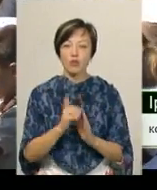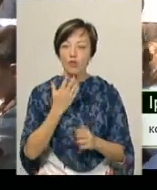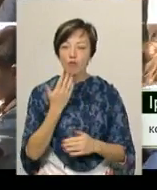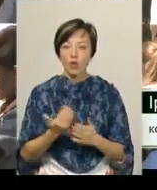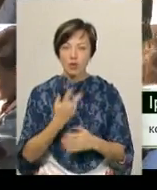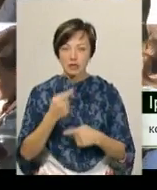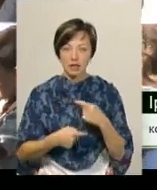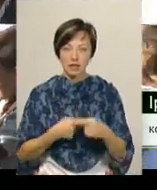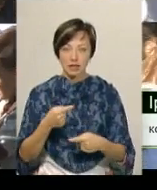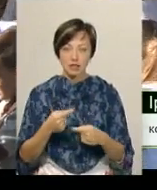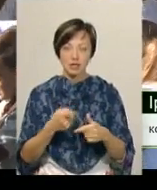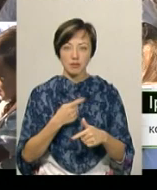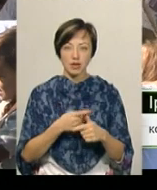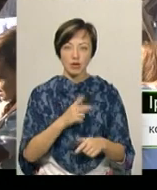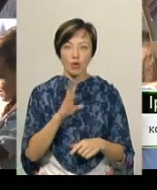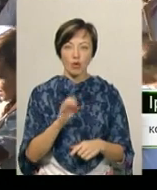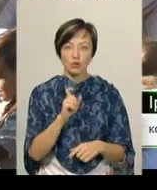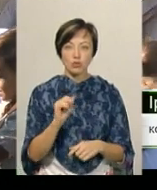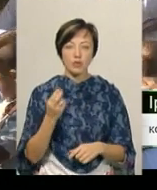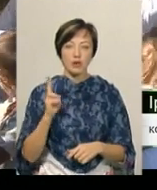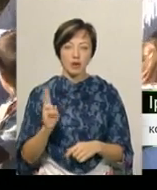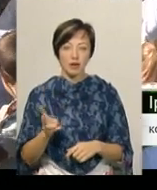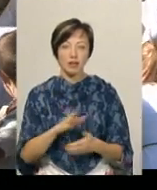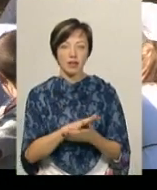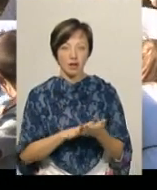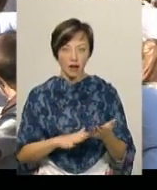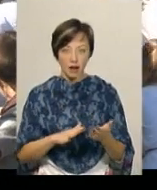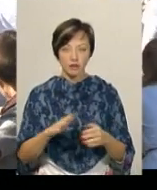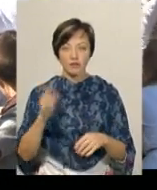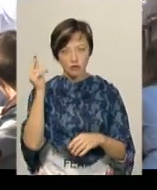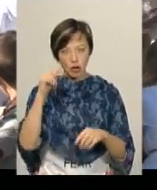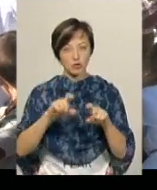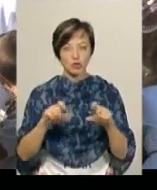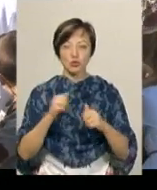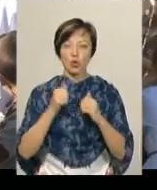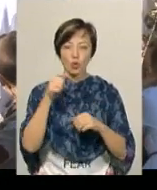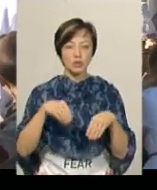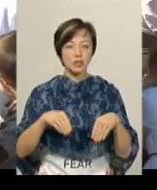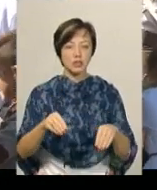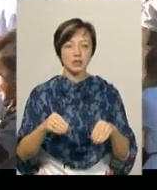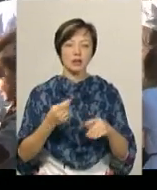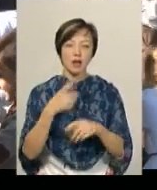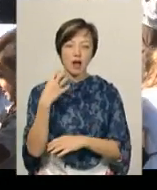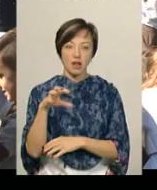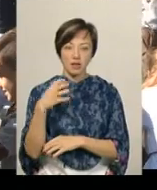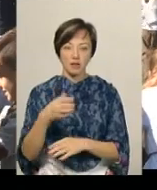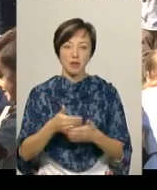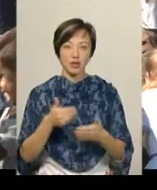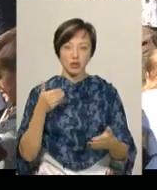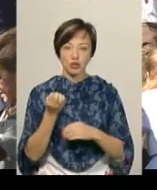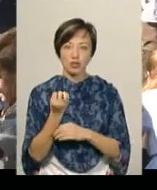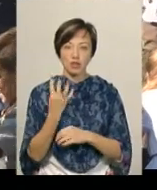традиції Хмельницького колегіуму імені Володимира Козубняка. Надалі у навчальному закладі щороку хочуть садити кущі калини